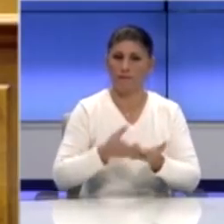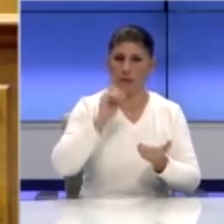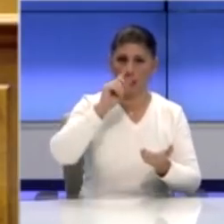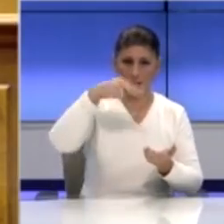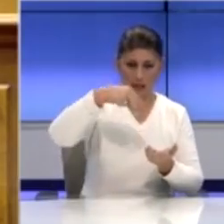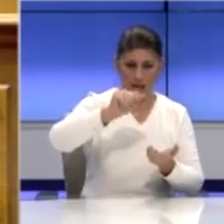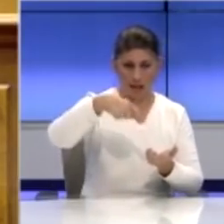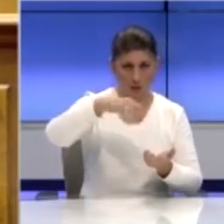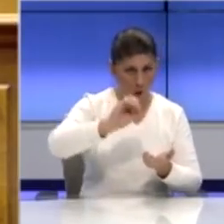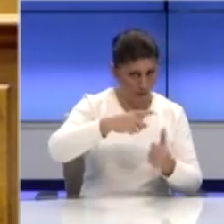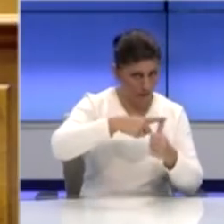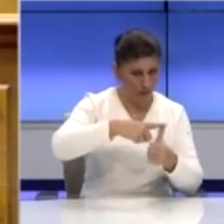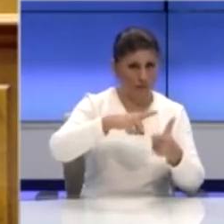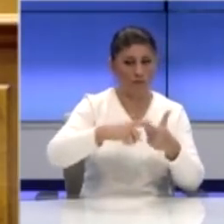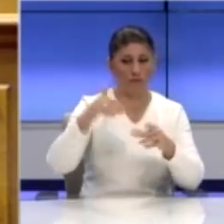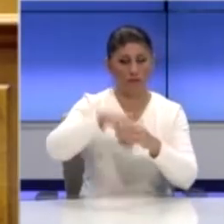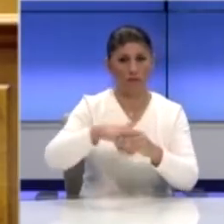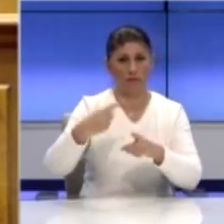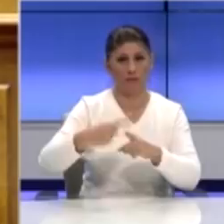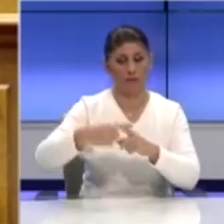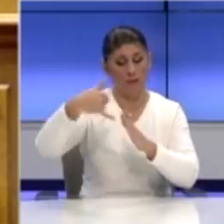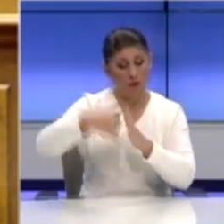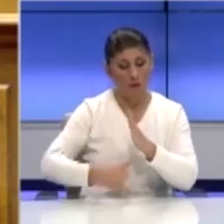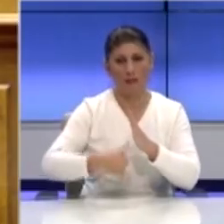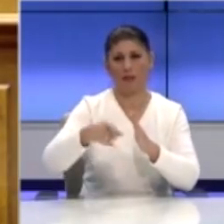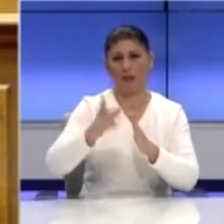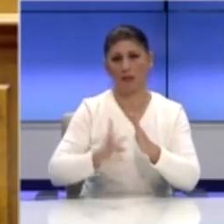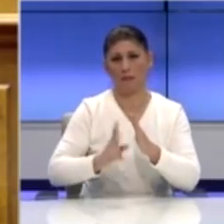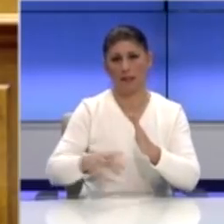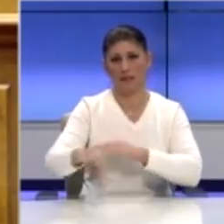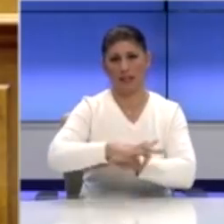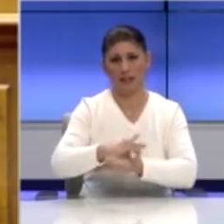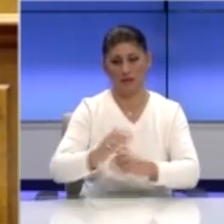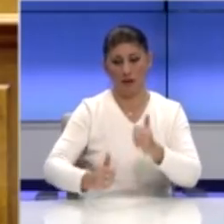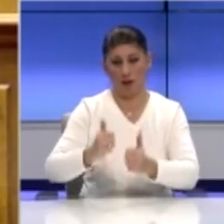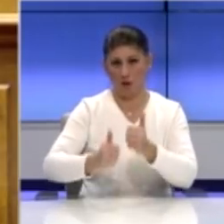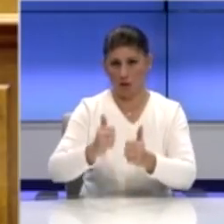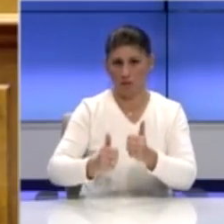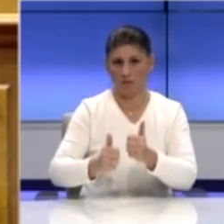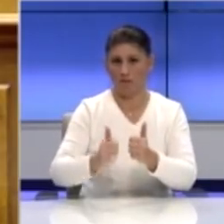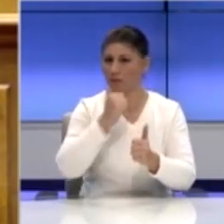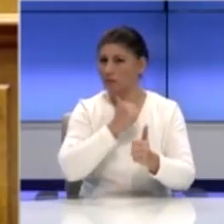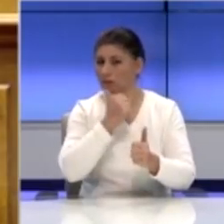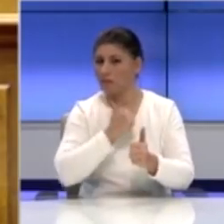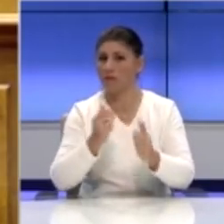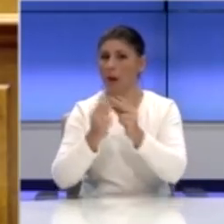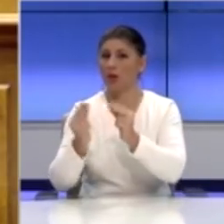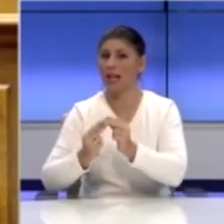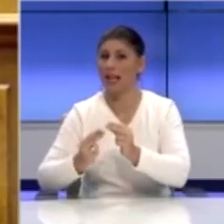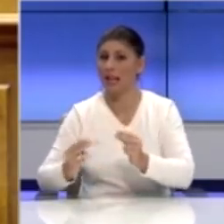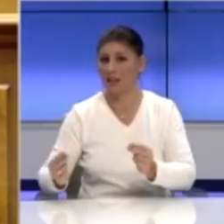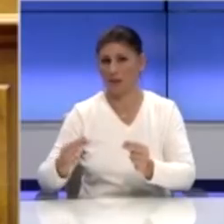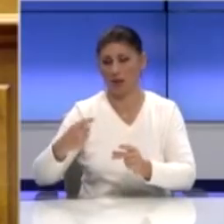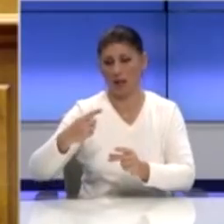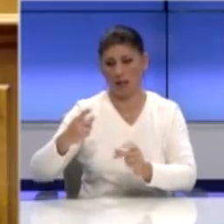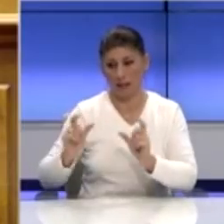νατοϊκό σχεδιασμό, εμπλέκει τη χώρα βαθύτερα σε επικίνδυνα σχέδια και ανταγωνισμούς με επώδυνες συνέπειες